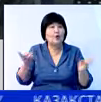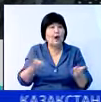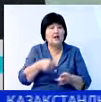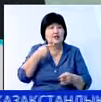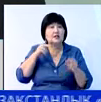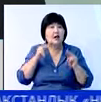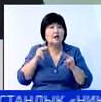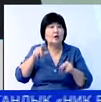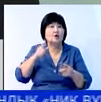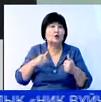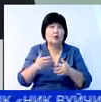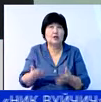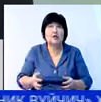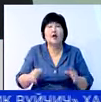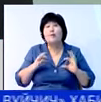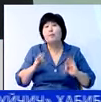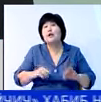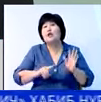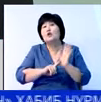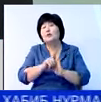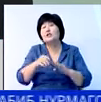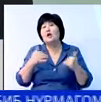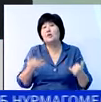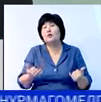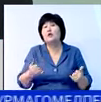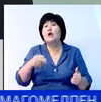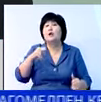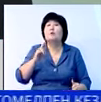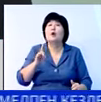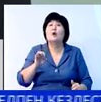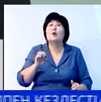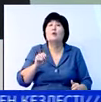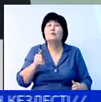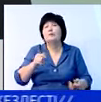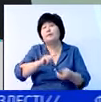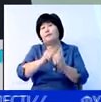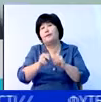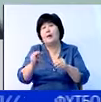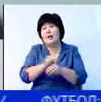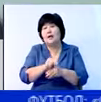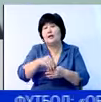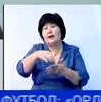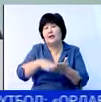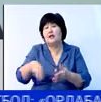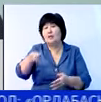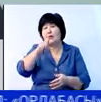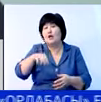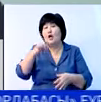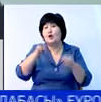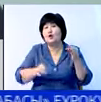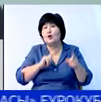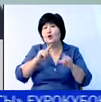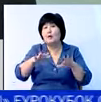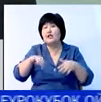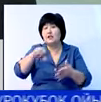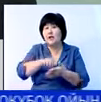орган өкілдері. Прокуратураның бастамасымен бүгін пробациялық бақылауда тұрған барлық азаматтар сот мәжілісіне қатысты. Бұл